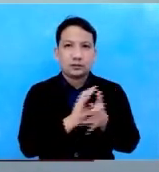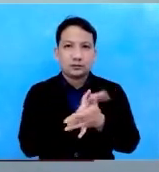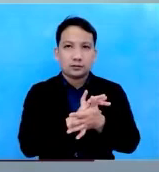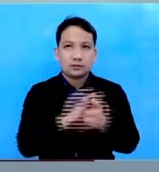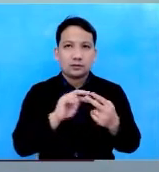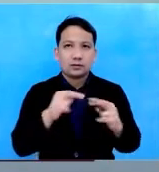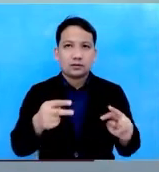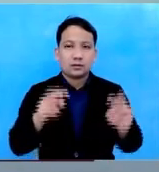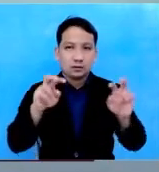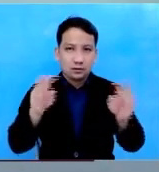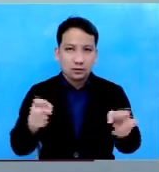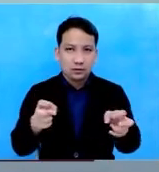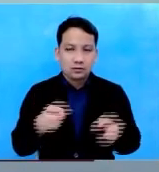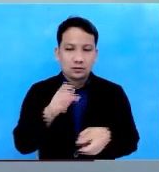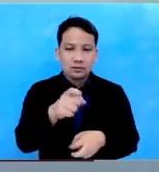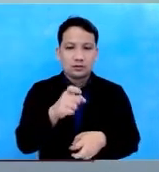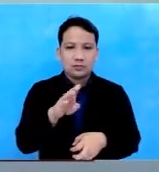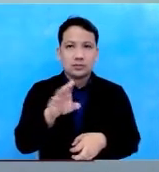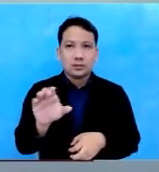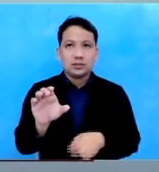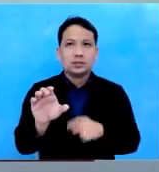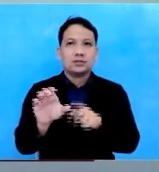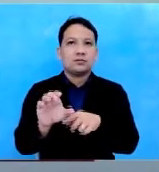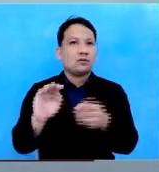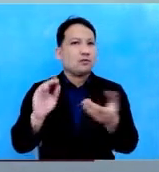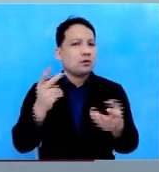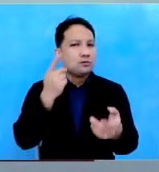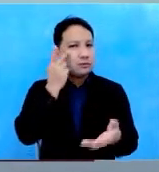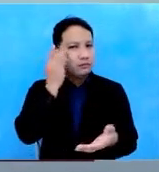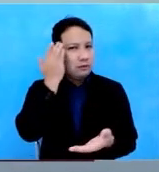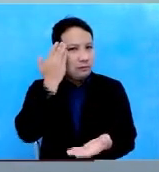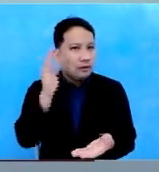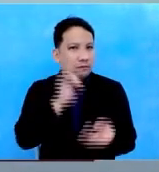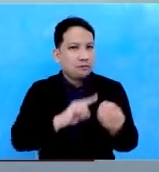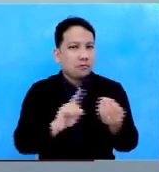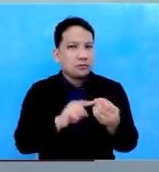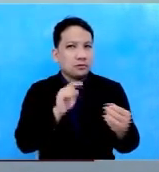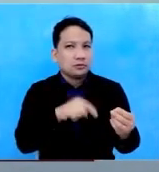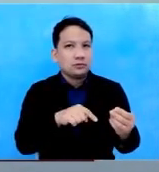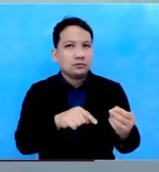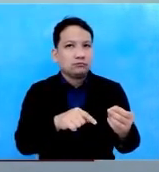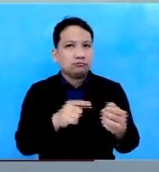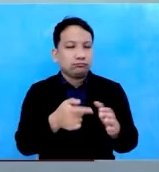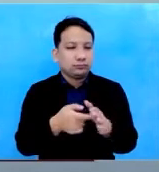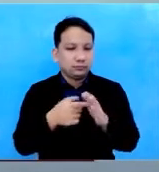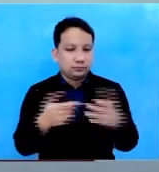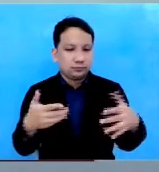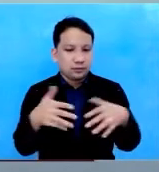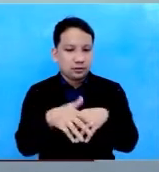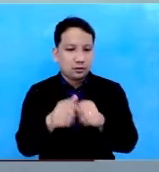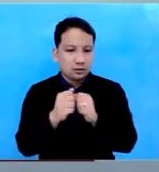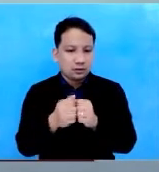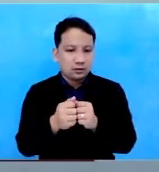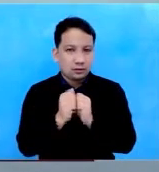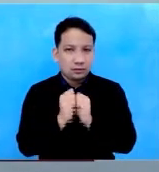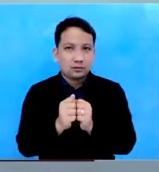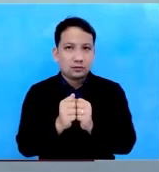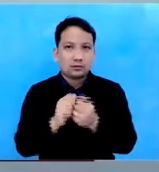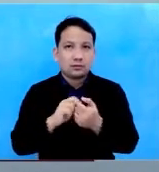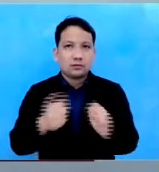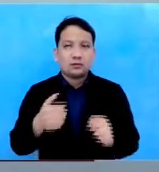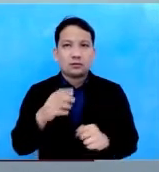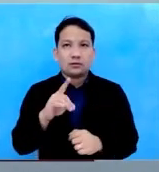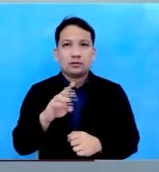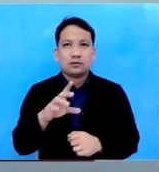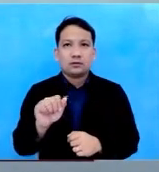tinatawag na XBC. Wala pa tayong masyadong alam tungkol dito maliban sa ito'y recombinant o pinagsamang mutation ng Delta variant at